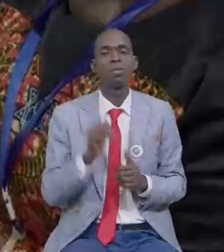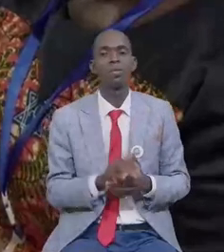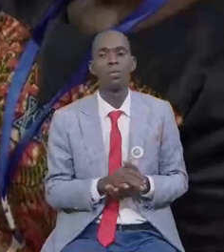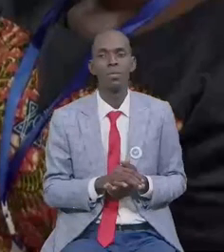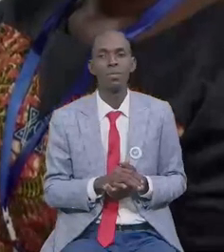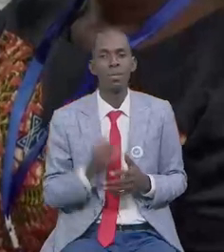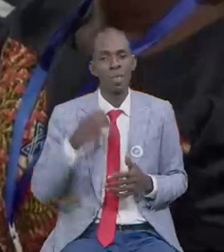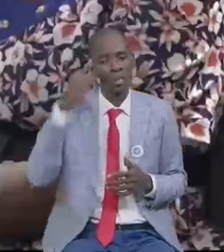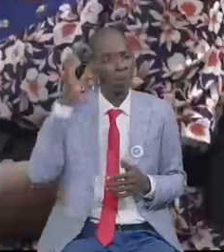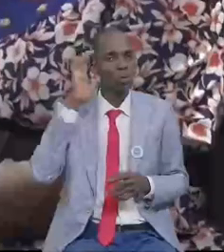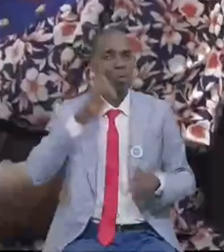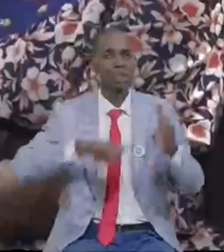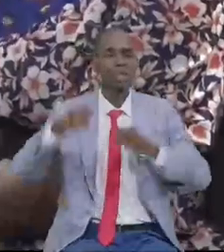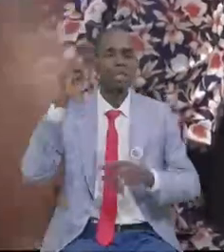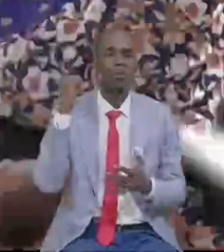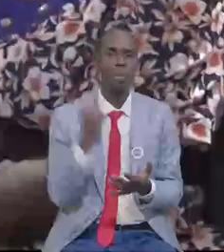J'attendais votre amen.